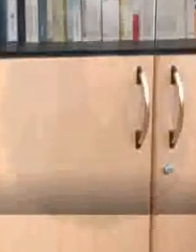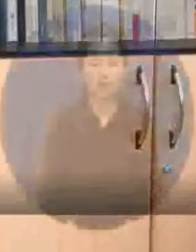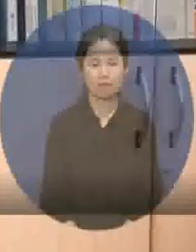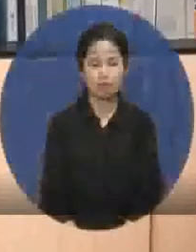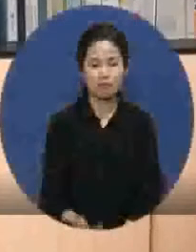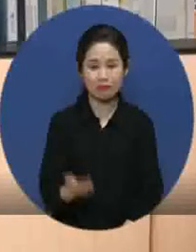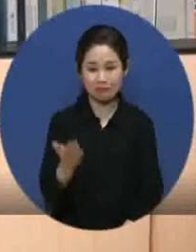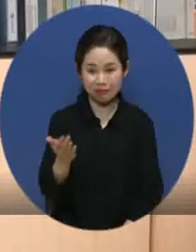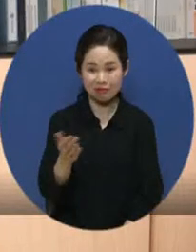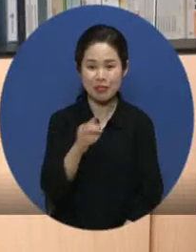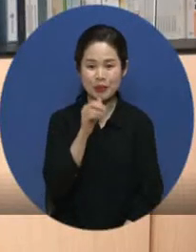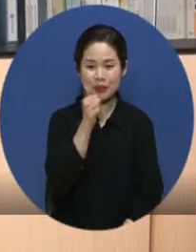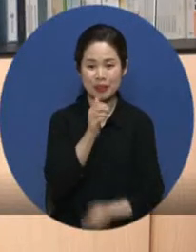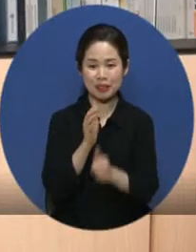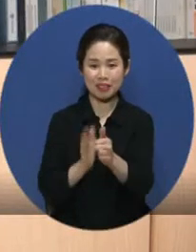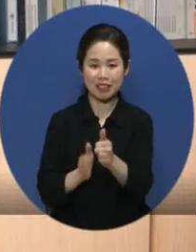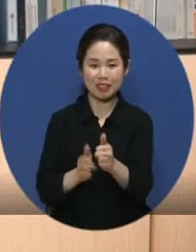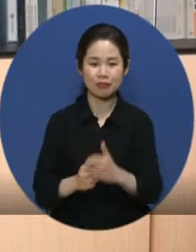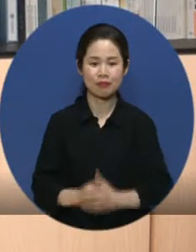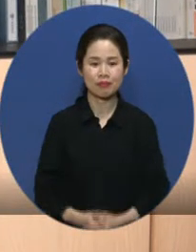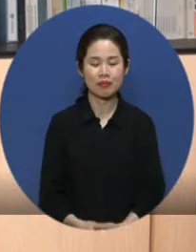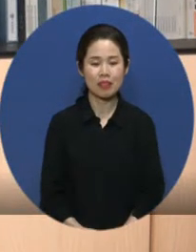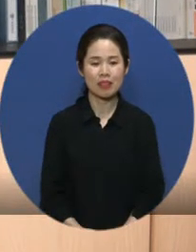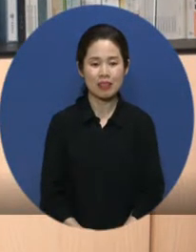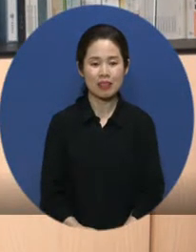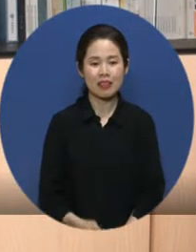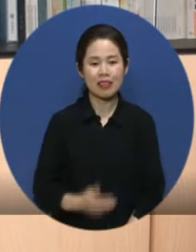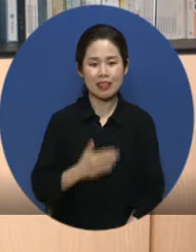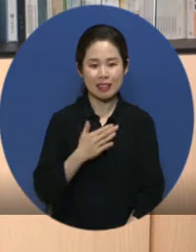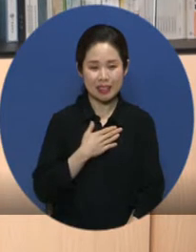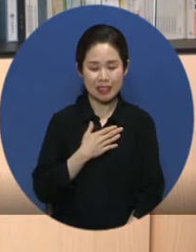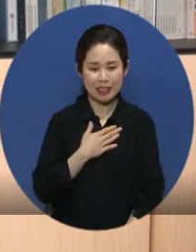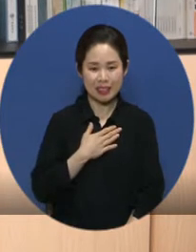대표님 자기소개 먼저 부탁드리겠습니다. 저는